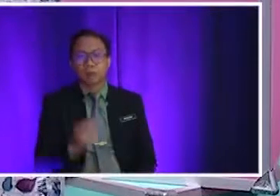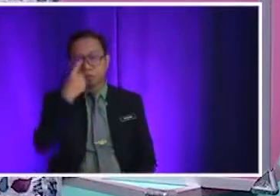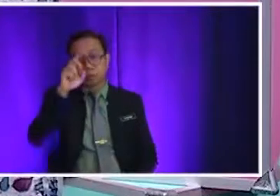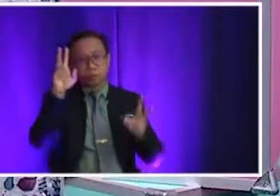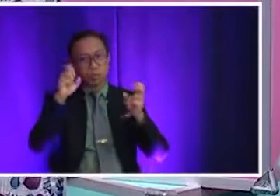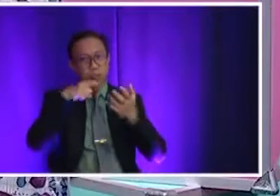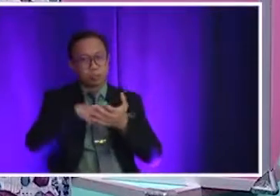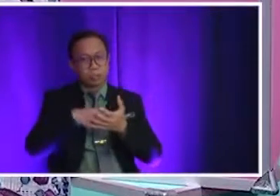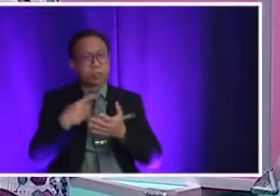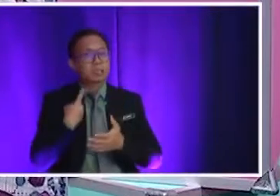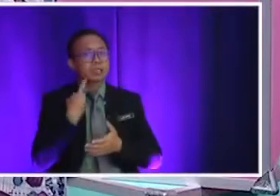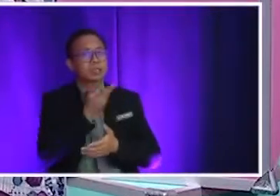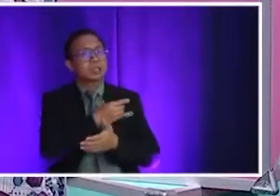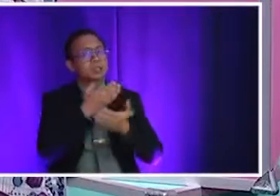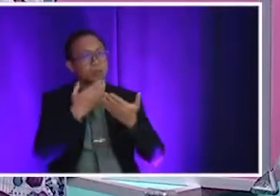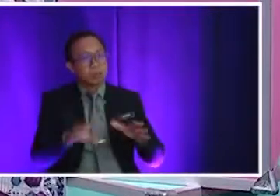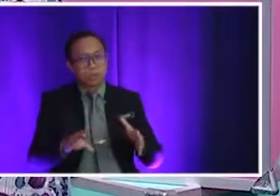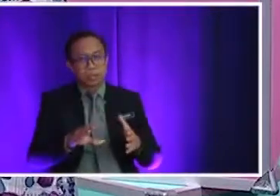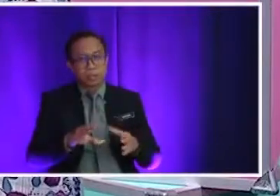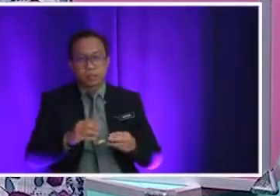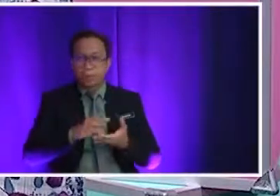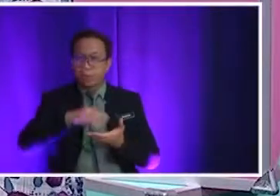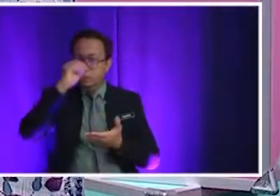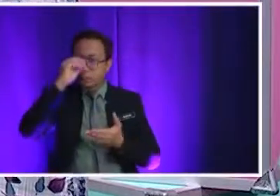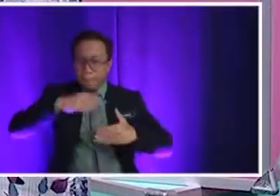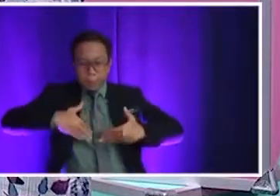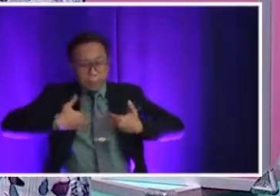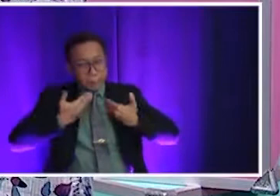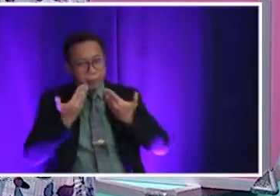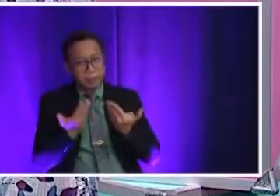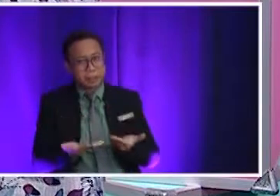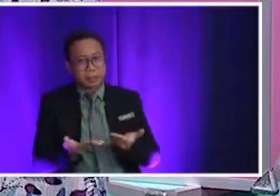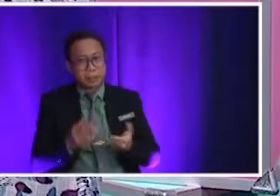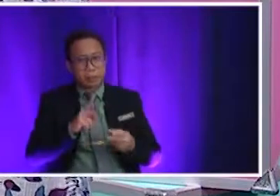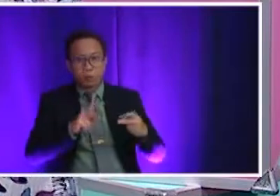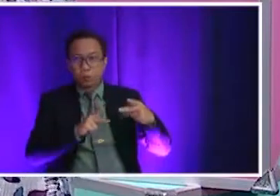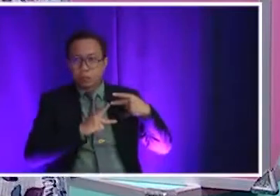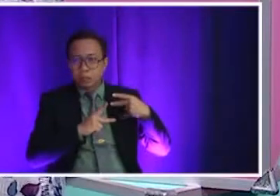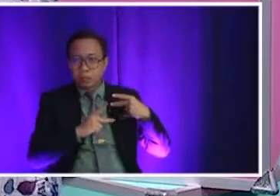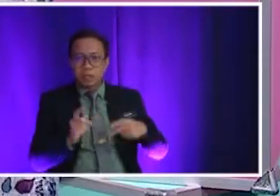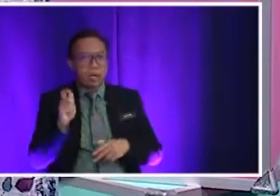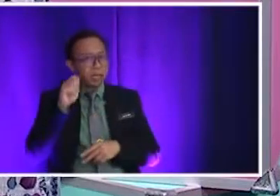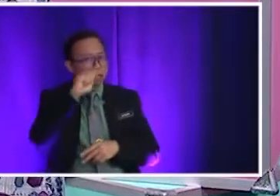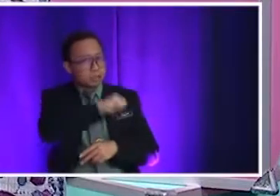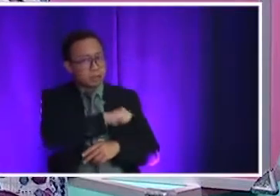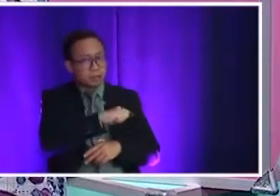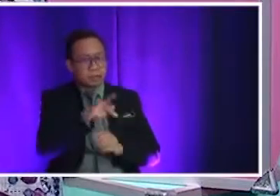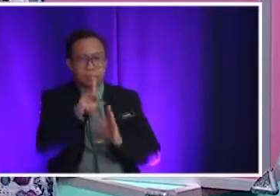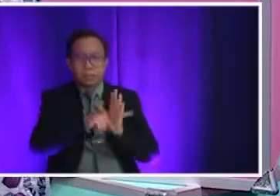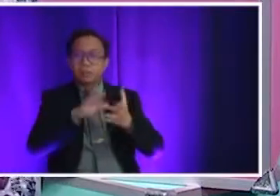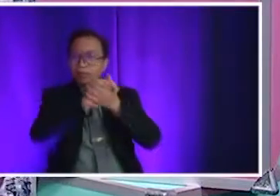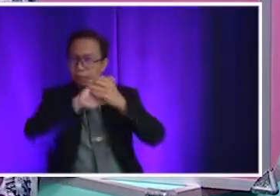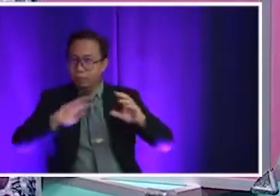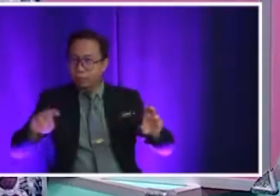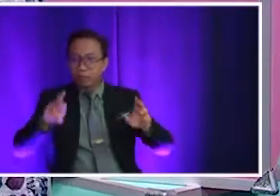aja ini Allah kita telah mempelajari bagaimana komisi ini mengancam keselamatan